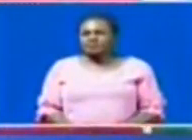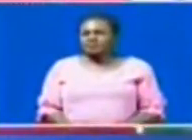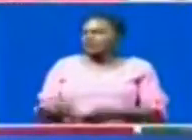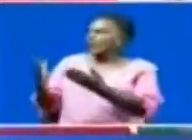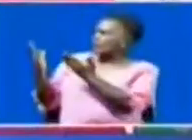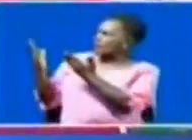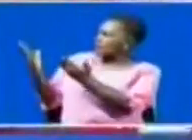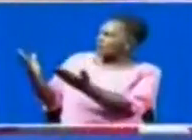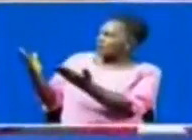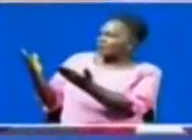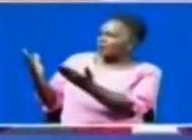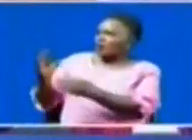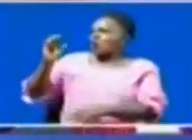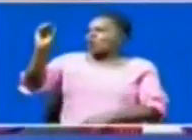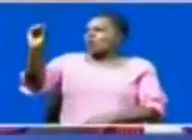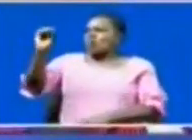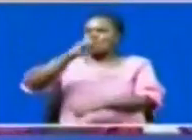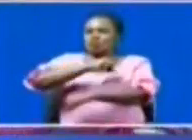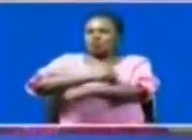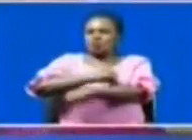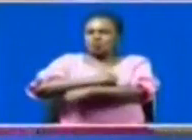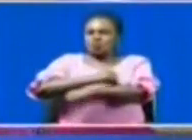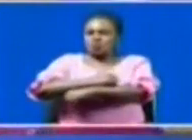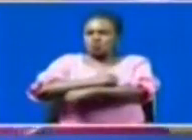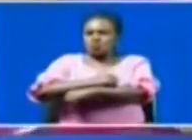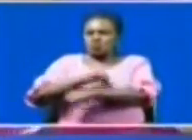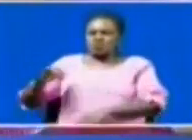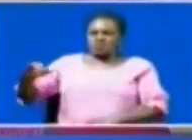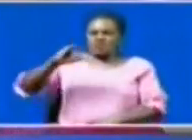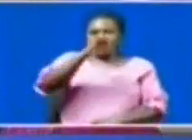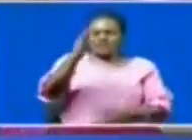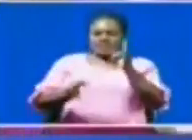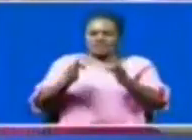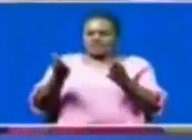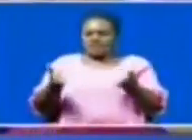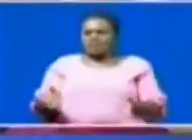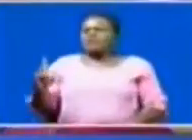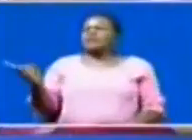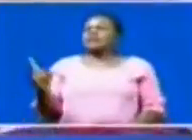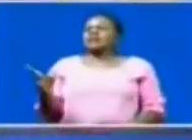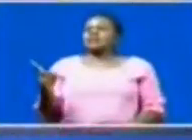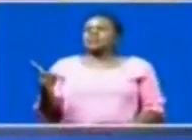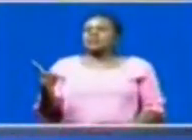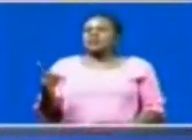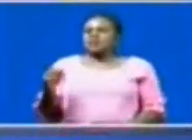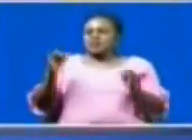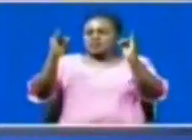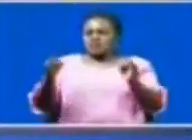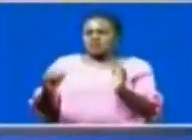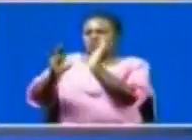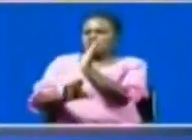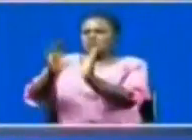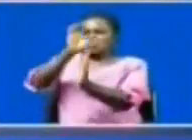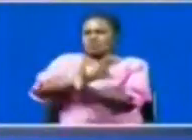Hawa ni watoto wa shule chekechea Good Testimony iliyoko katika mtaa wa Embakasi hapa Nairobi. Kwenye mtaa mpya wa elimu, darasa hili